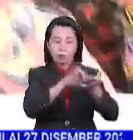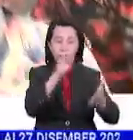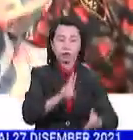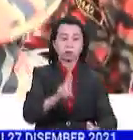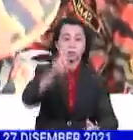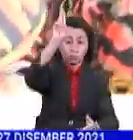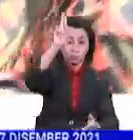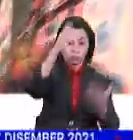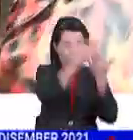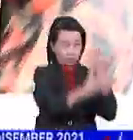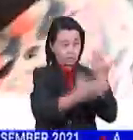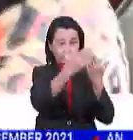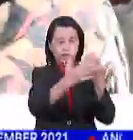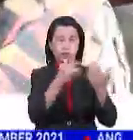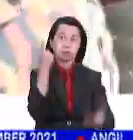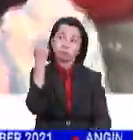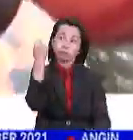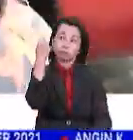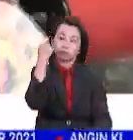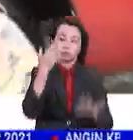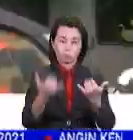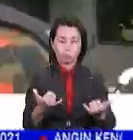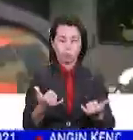tanah air baru-baru ini.